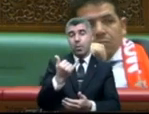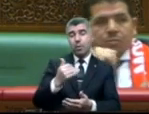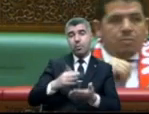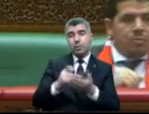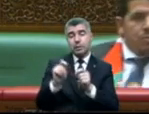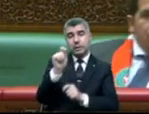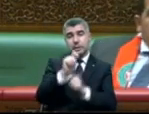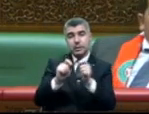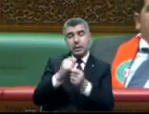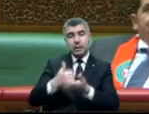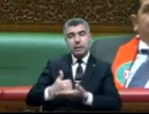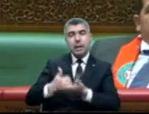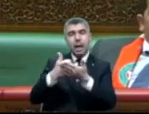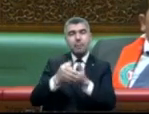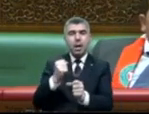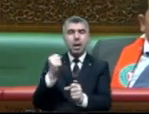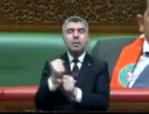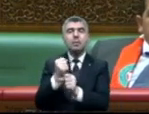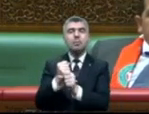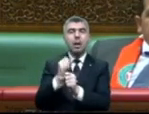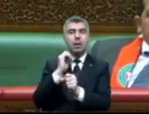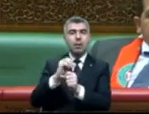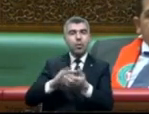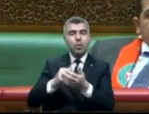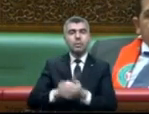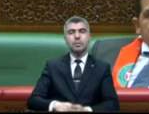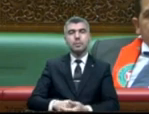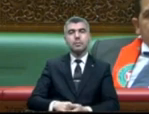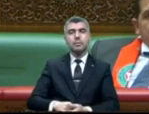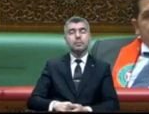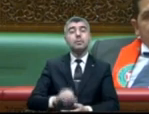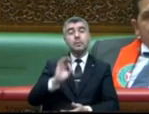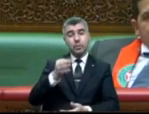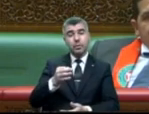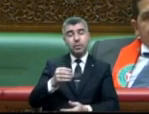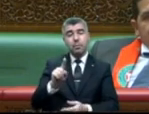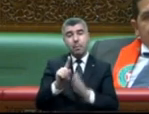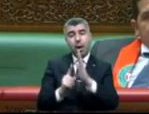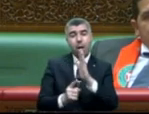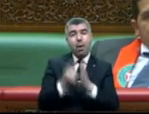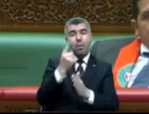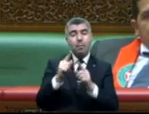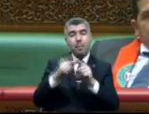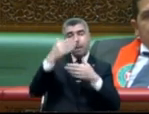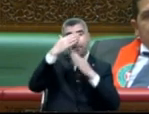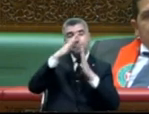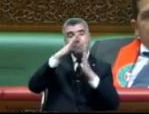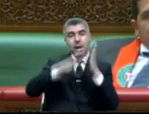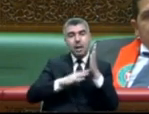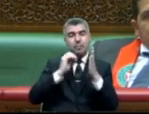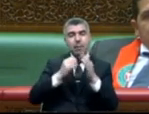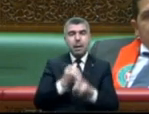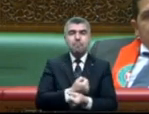الوحيد لدعم التشغيل في القطاع الخاص والذي يعد أولوية كبيرة لدى عموم المغاربة نظرا